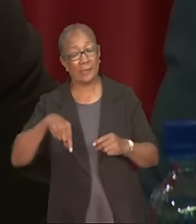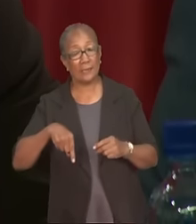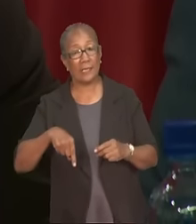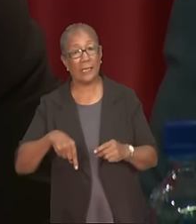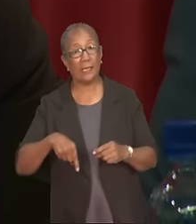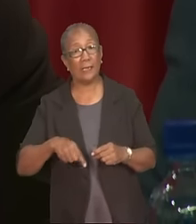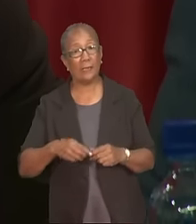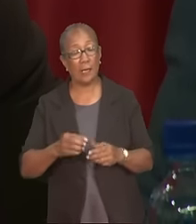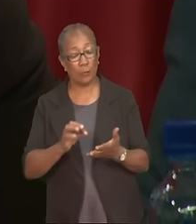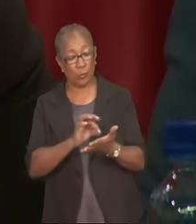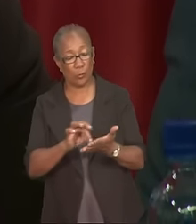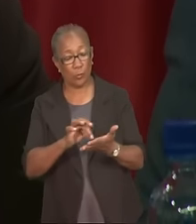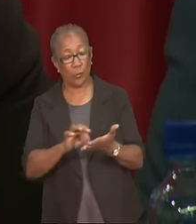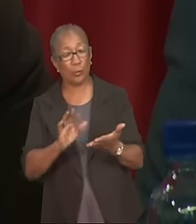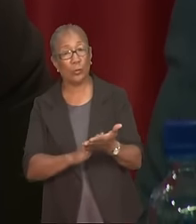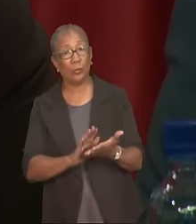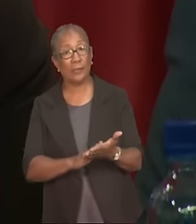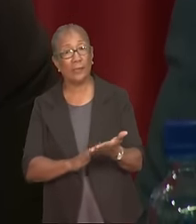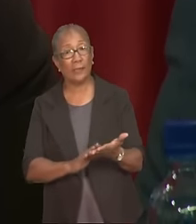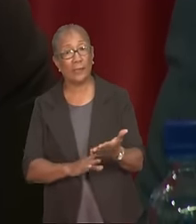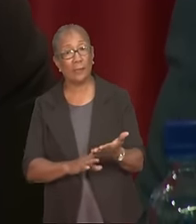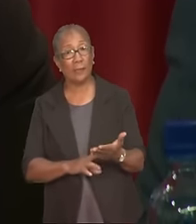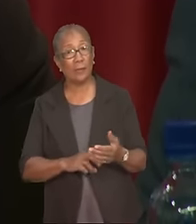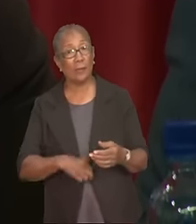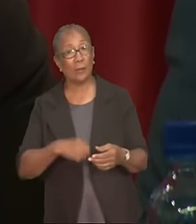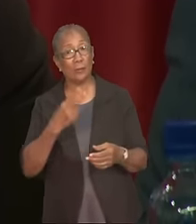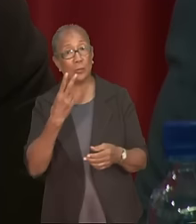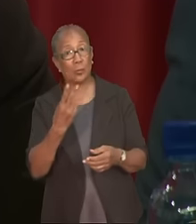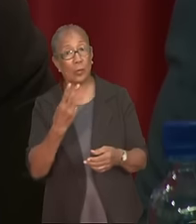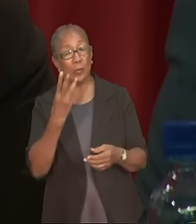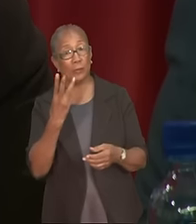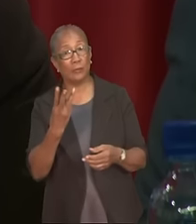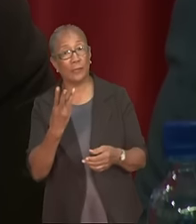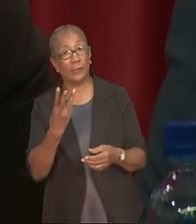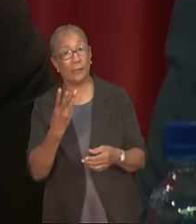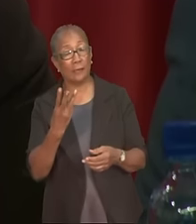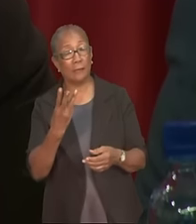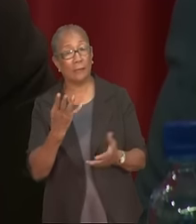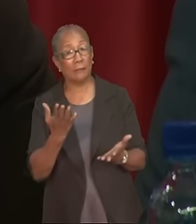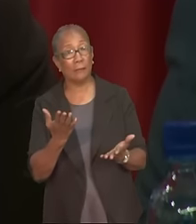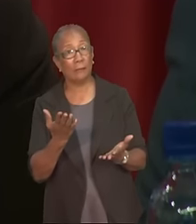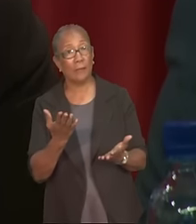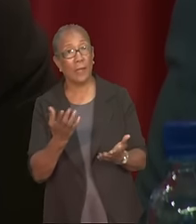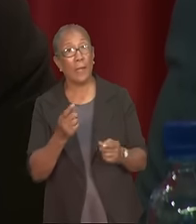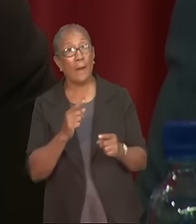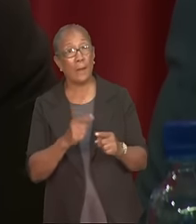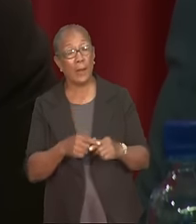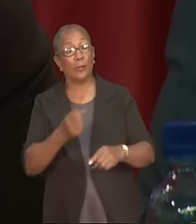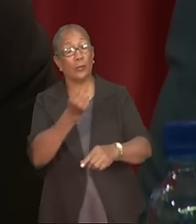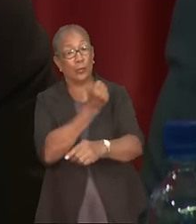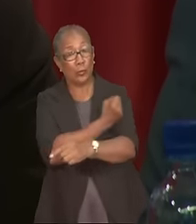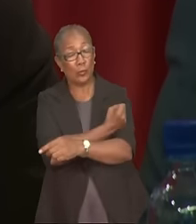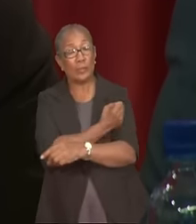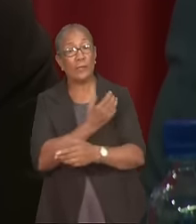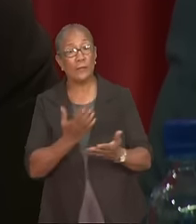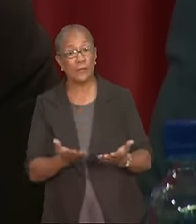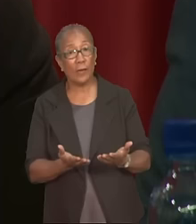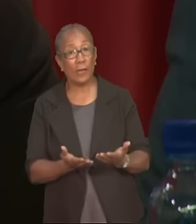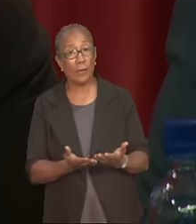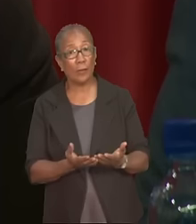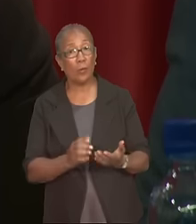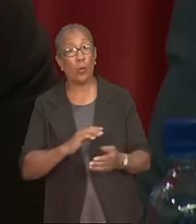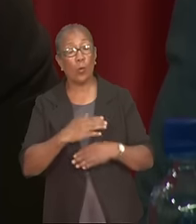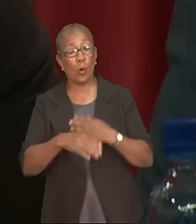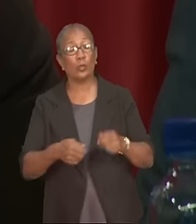Ik heb wel genoteerd gisteren, ik weet niet of het 1 of 2 berovingen waren, maar de drugsinvallen worden